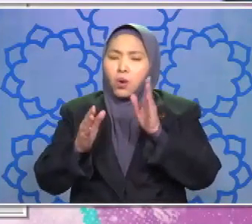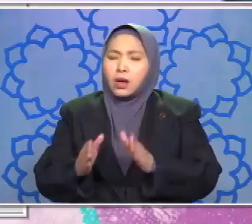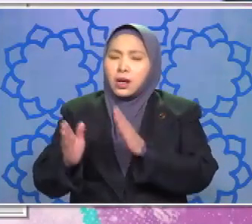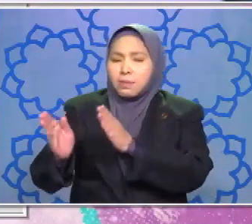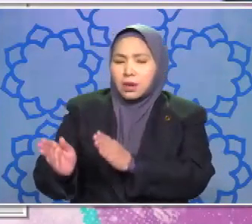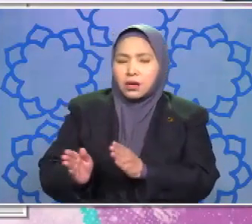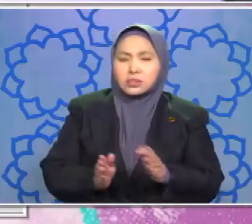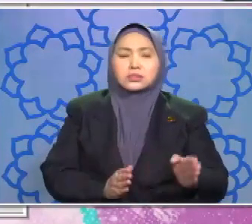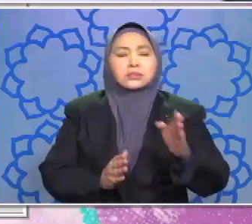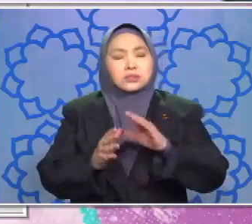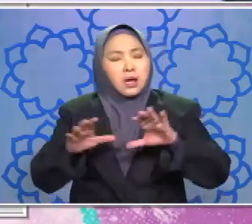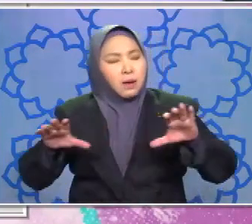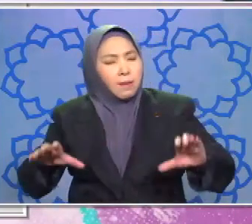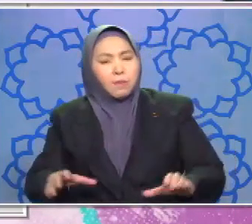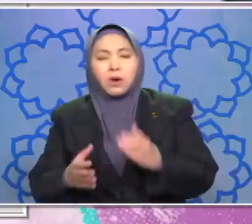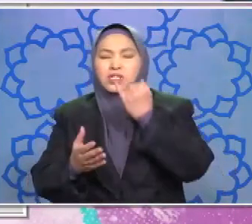السَّيِّئَاتِ أَن